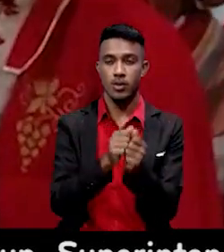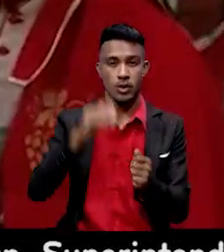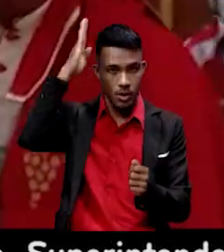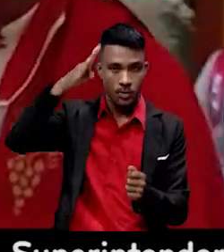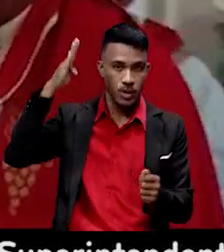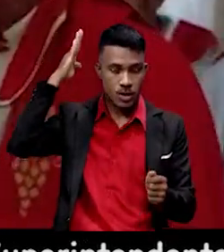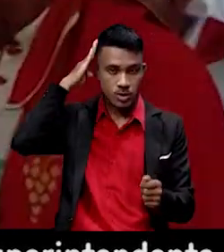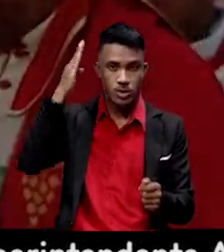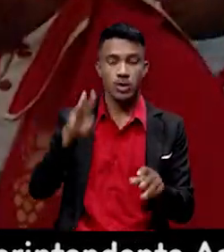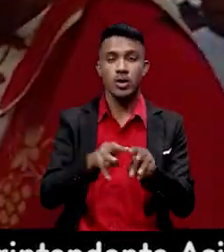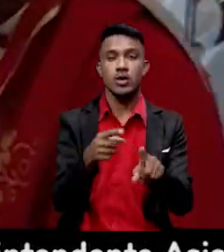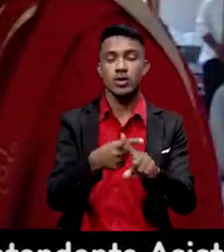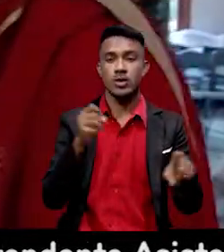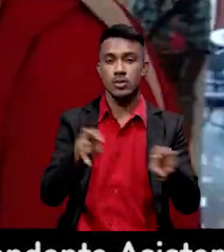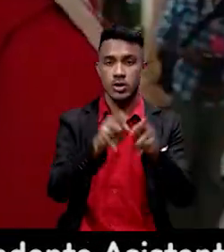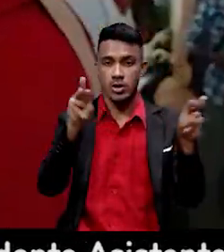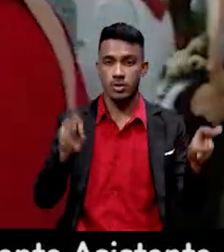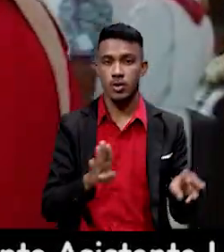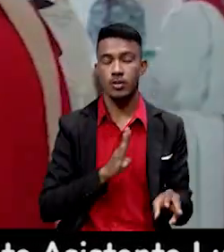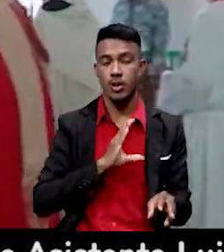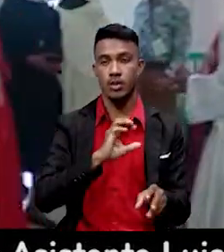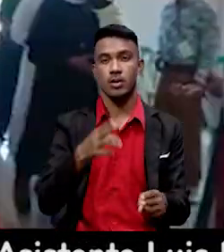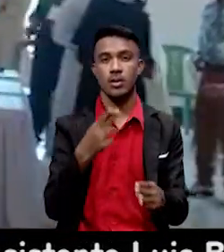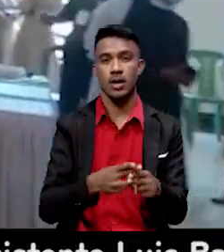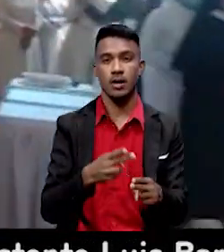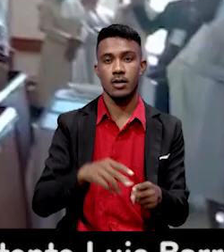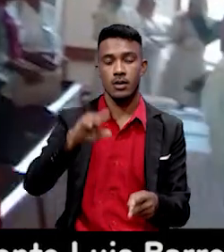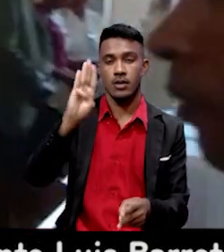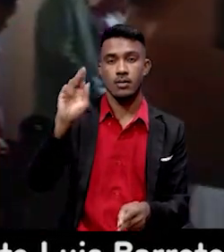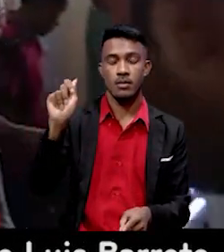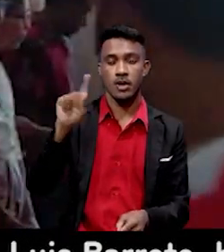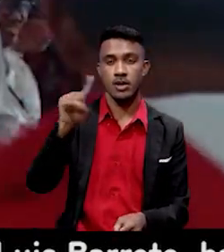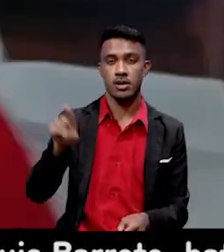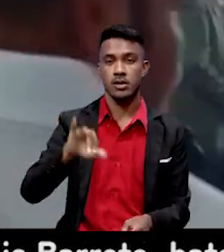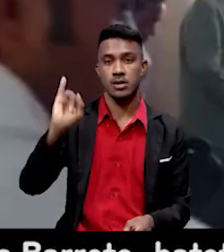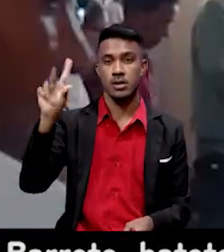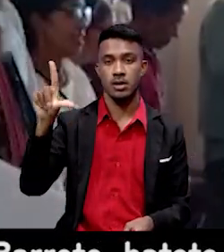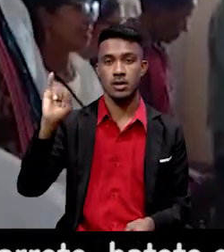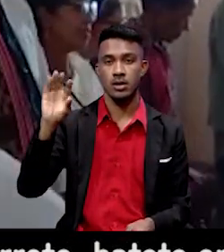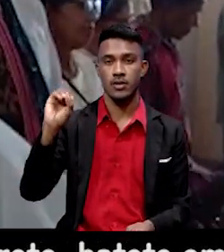Basilio do Nascimento, nomos pronuncio Santa Sé, Timor Leste, Monsignor Marcos Prizi.